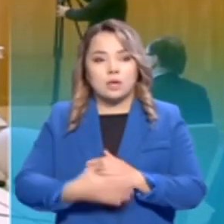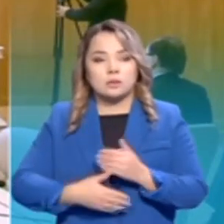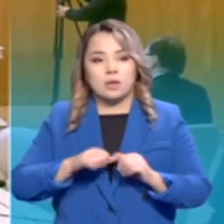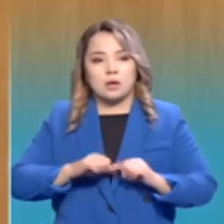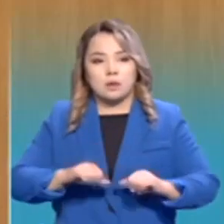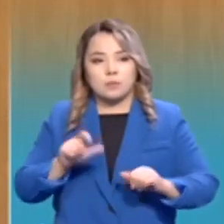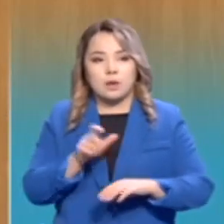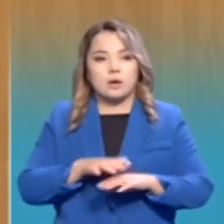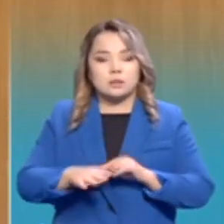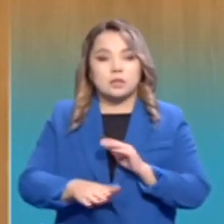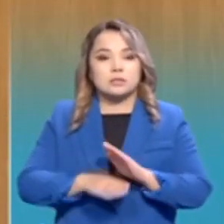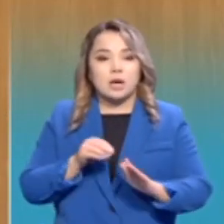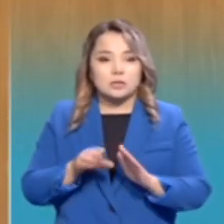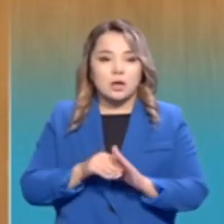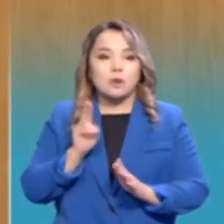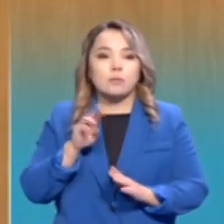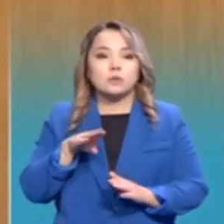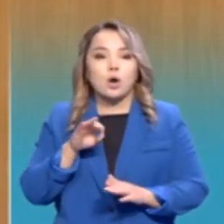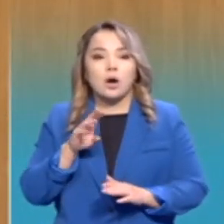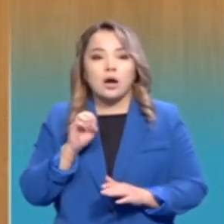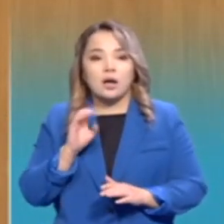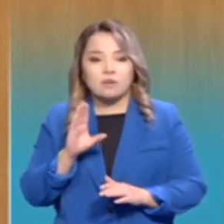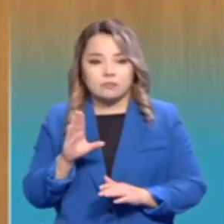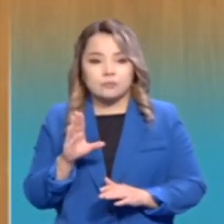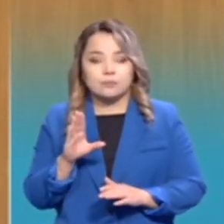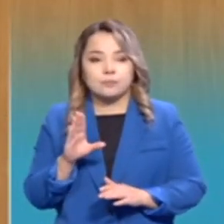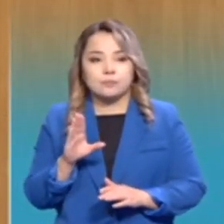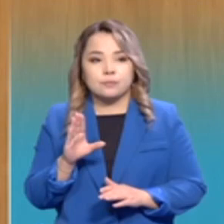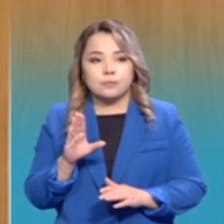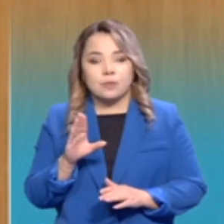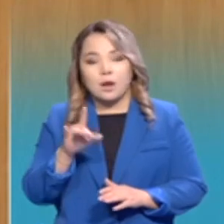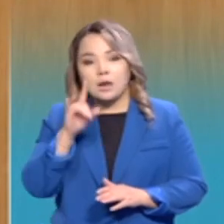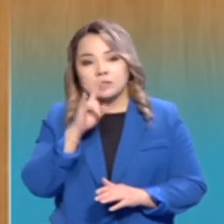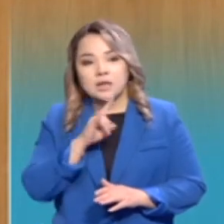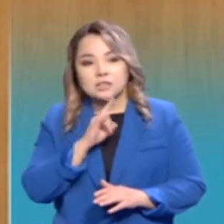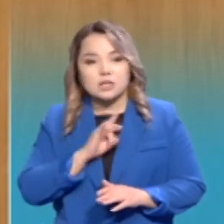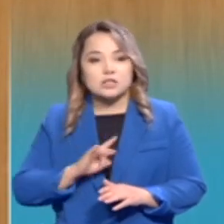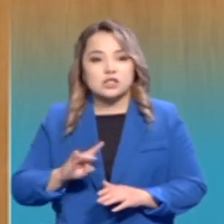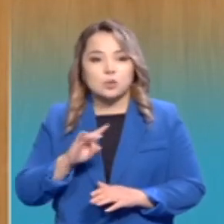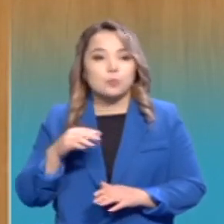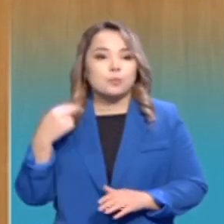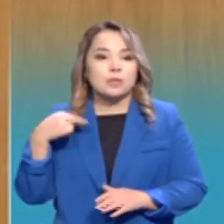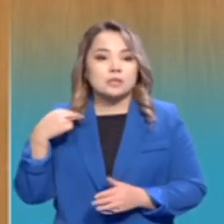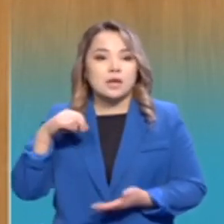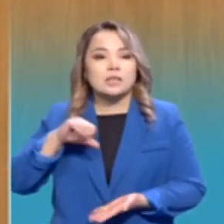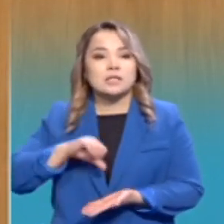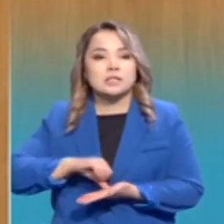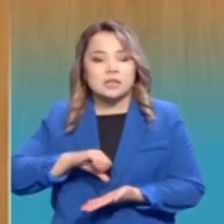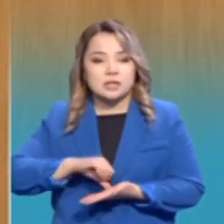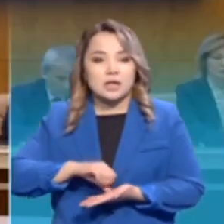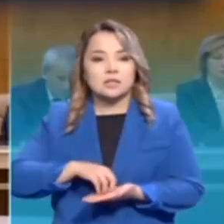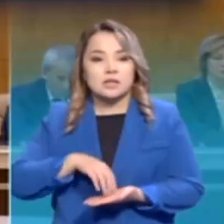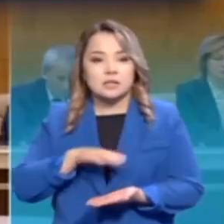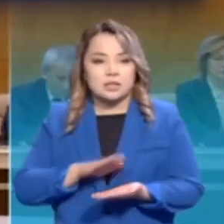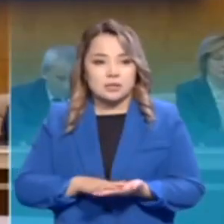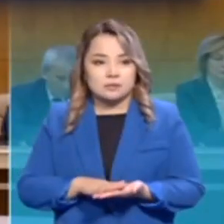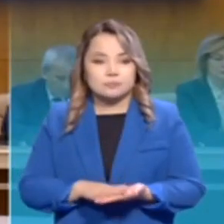халық сайлаған Қасым-Жомарт Кемелұлы Тоқаевты Қазақстан Республикасының президенті ретінде